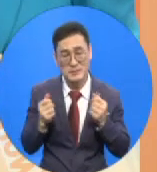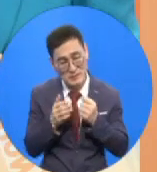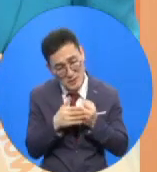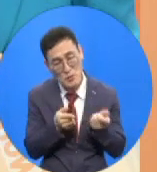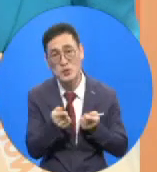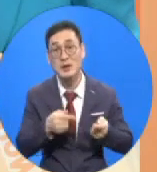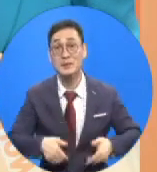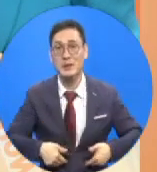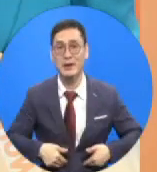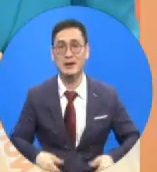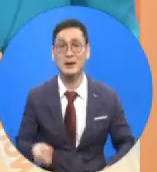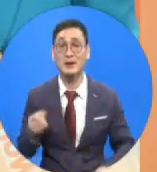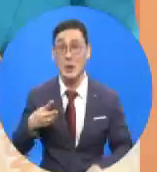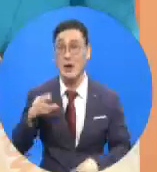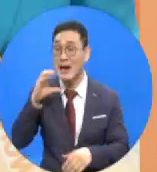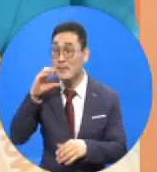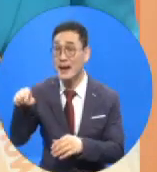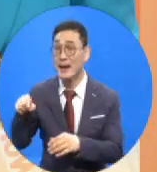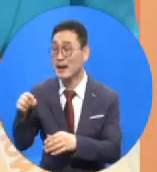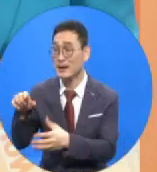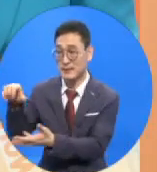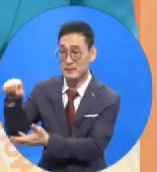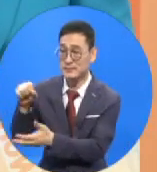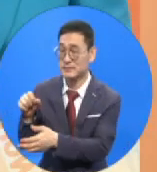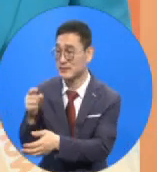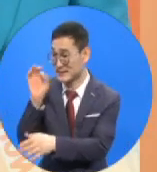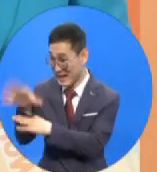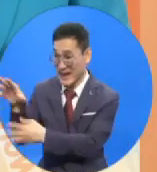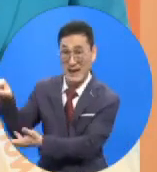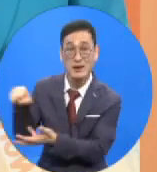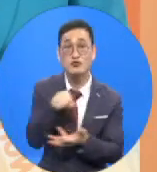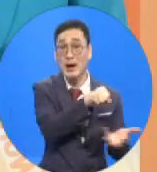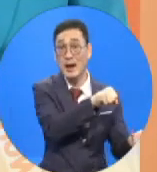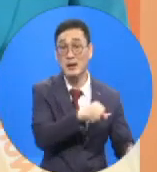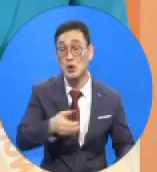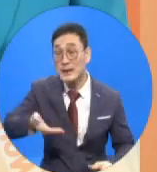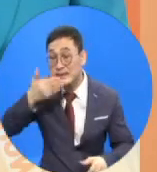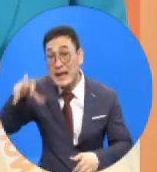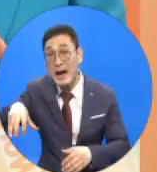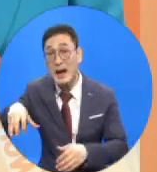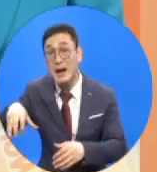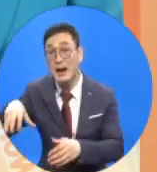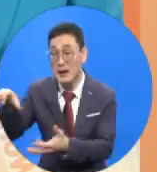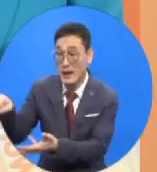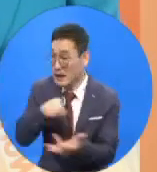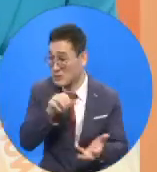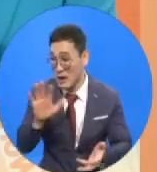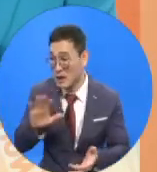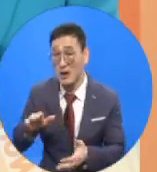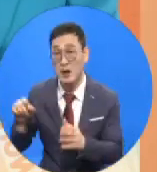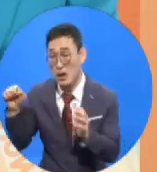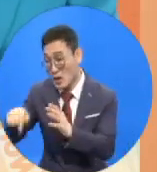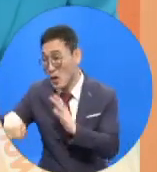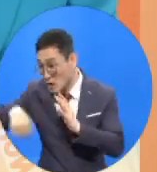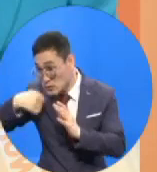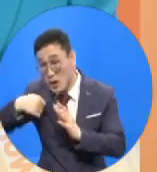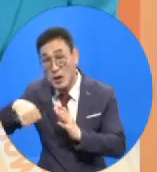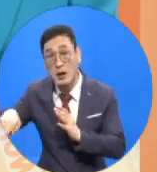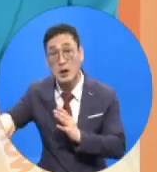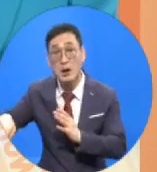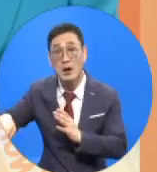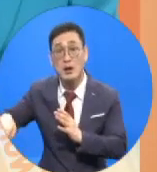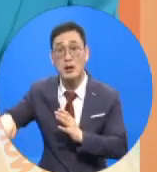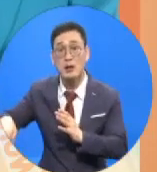하라 오르는데 포장을 식당 같은 경우는 음식을 드시게 돼 있죠 그럼 거기로 몰리게 된 말 그들을 포설 효과나 그런게